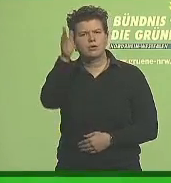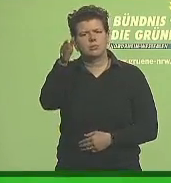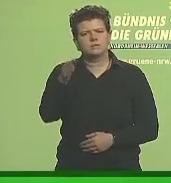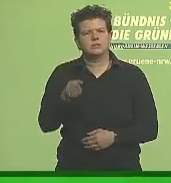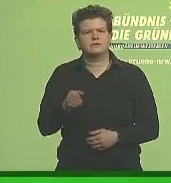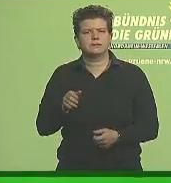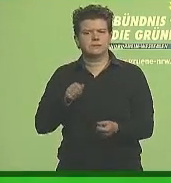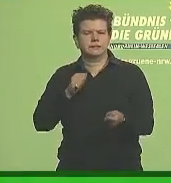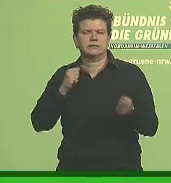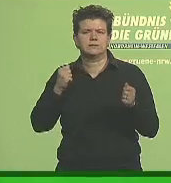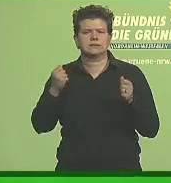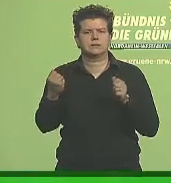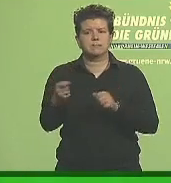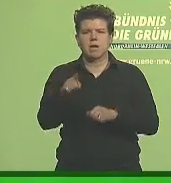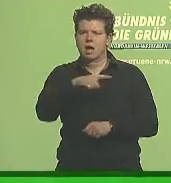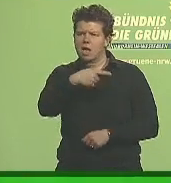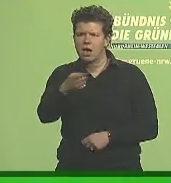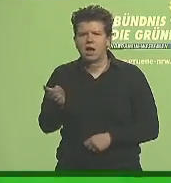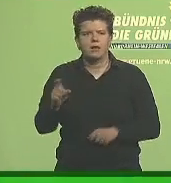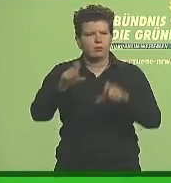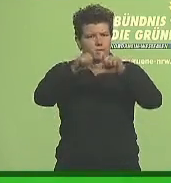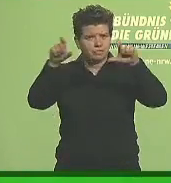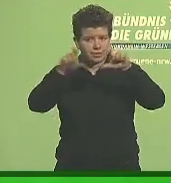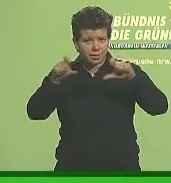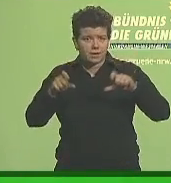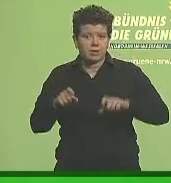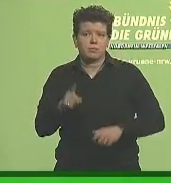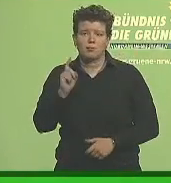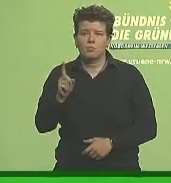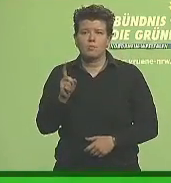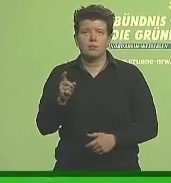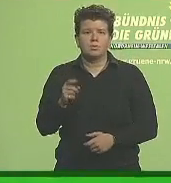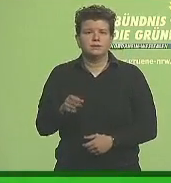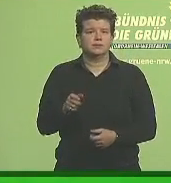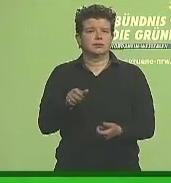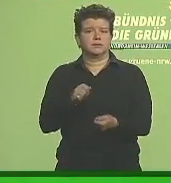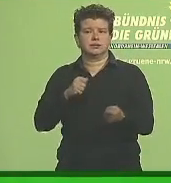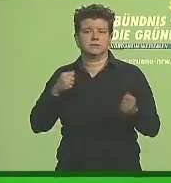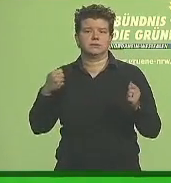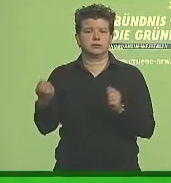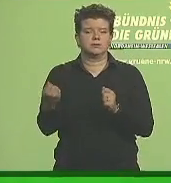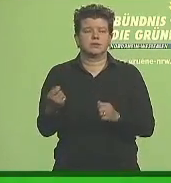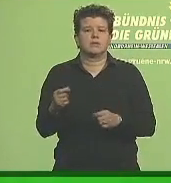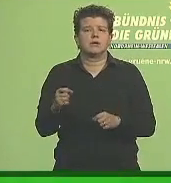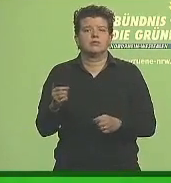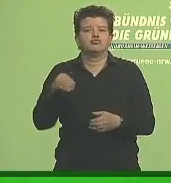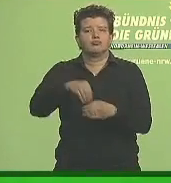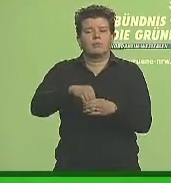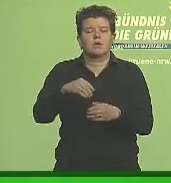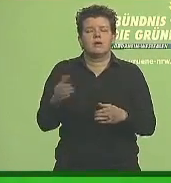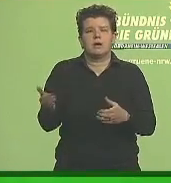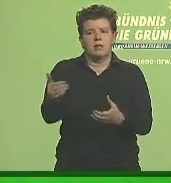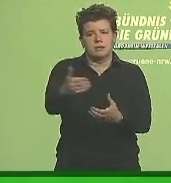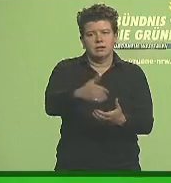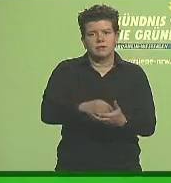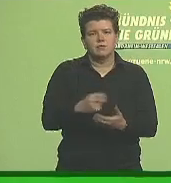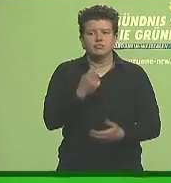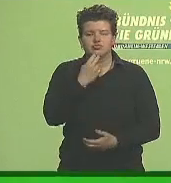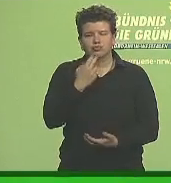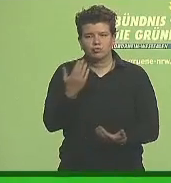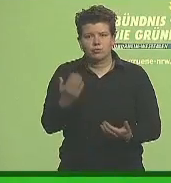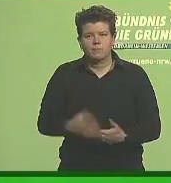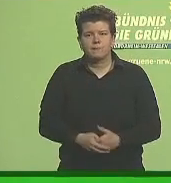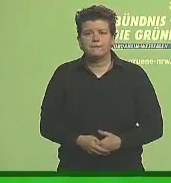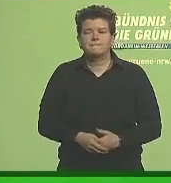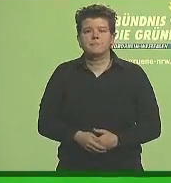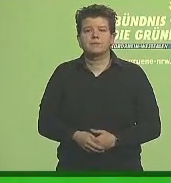Unternehmensbereichen, aber auch für die Gewährung von Ausnahmeregelungen aus dem EEG, nur für Unternehmen mit mehr als